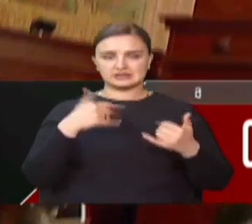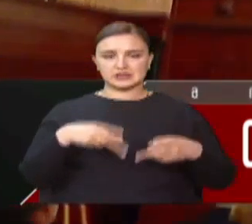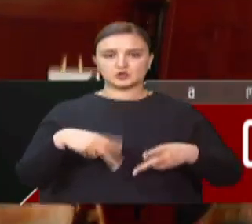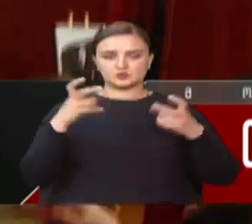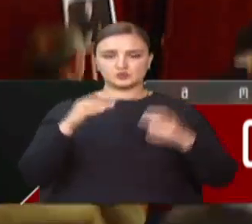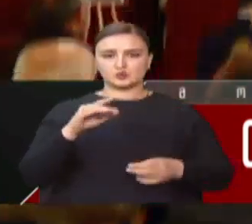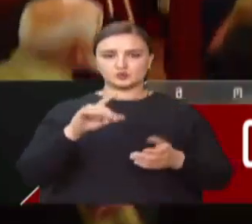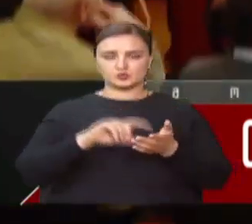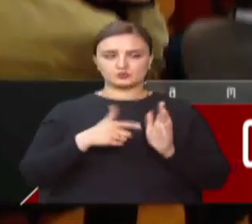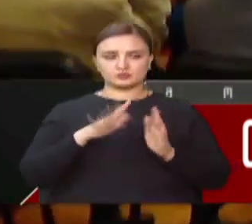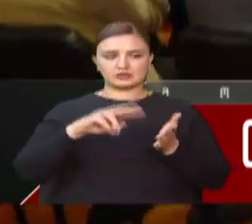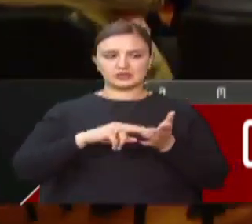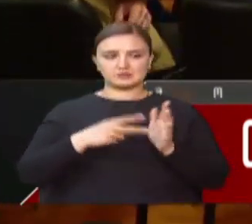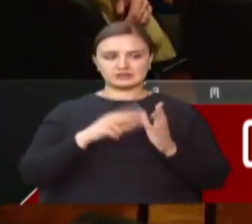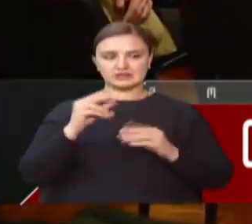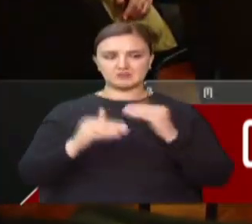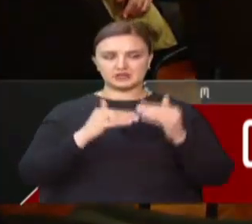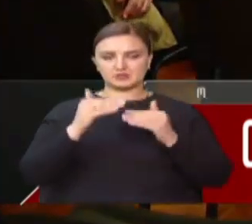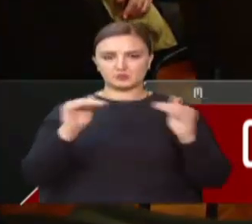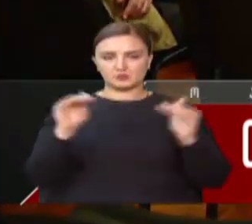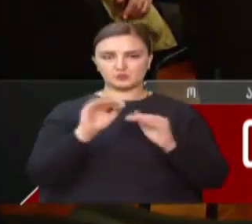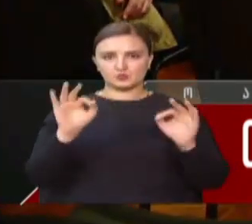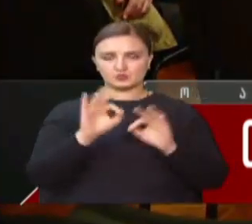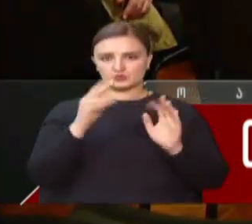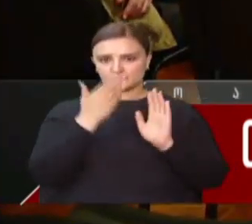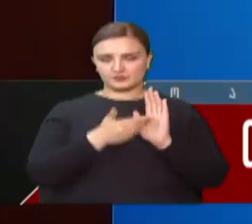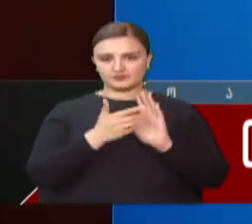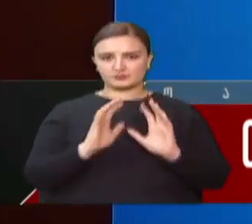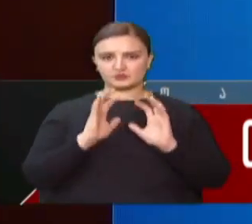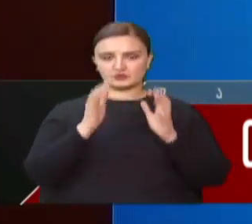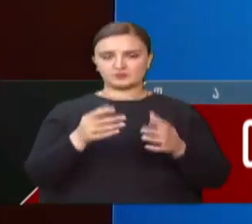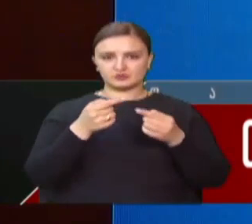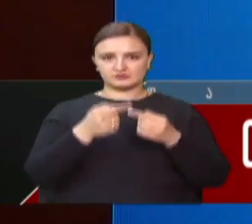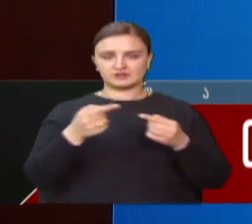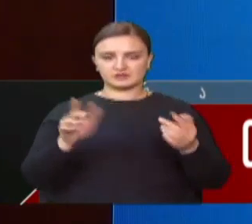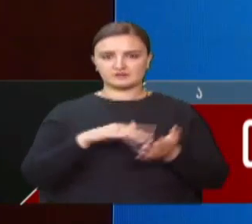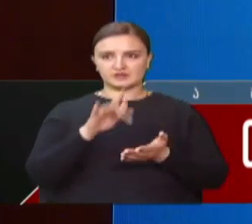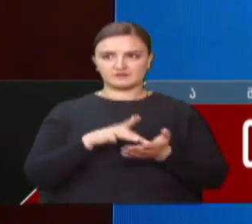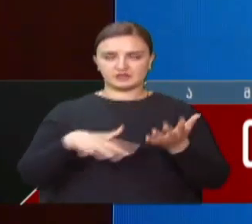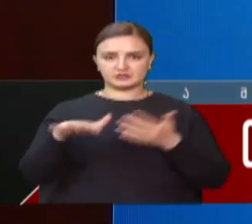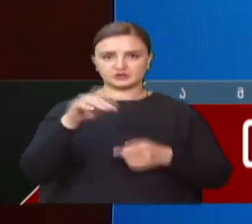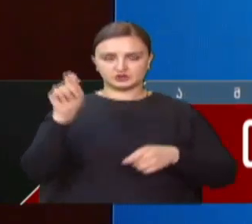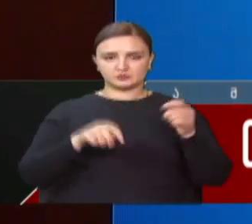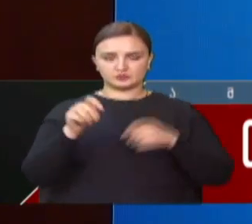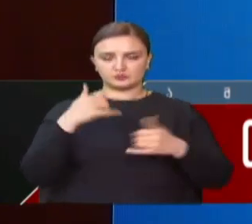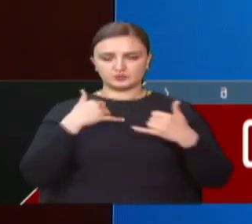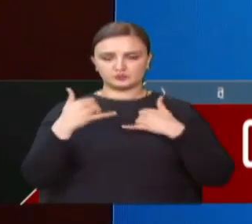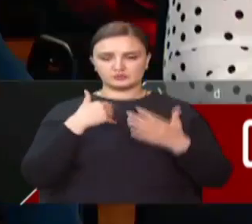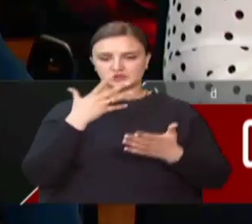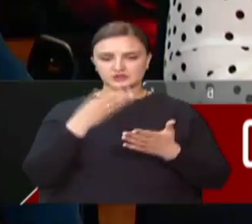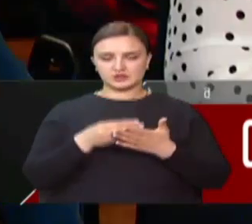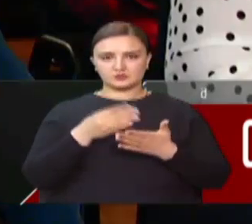დაგეგმილია წარმატებული და ცნობილი მუსიკოსების მასტერკლასები. მსოფლიოს სხვადასხვა ქვეყნიდან ჩამოსული სტუმრები